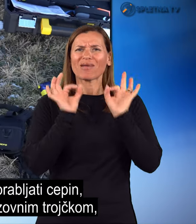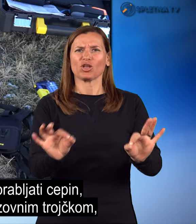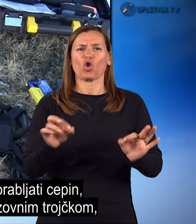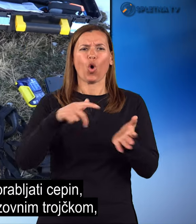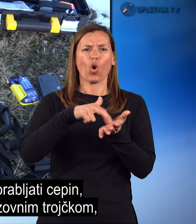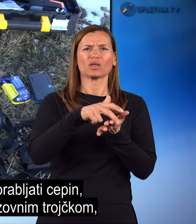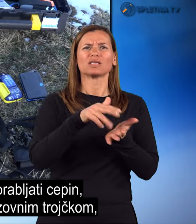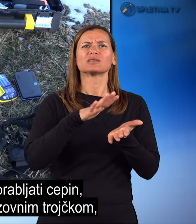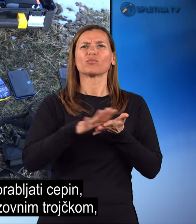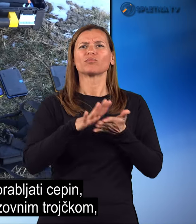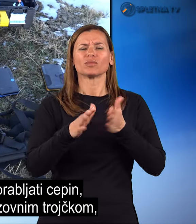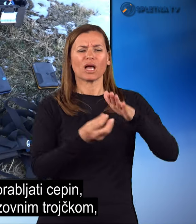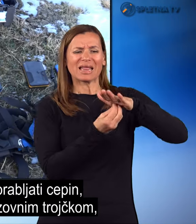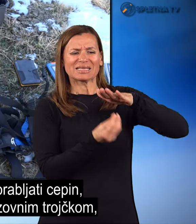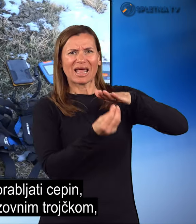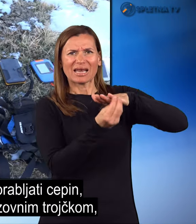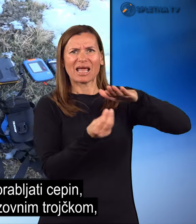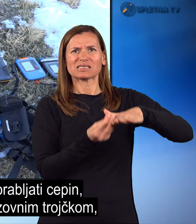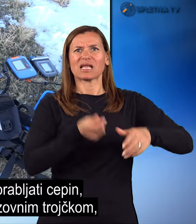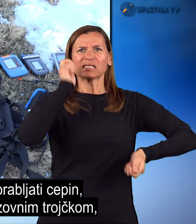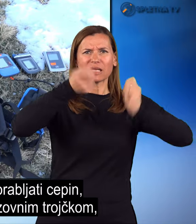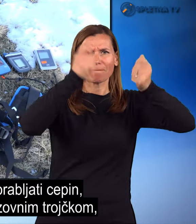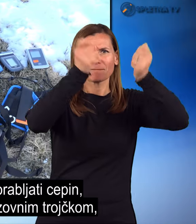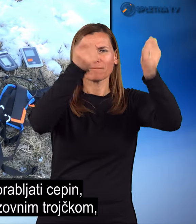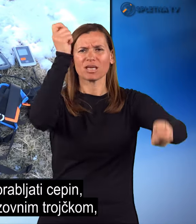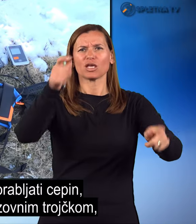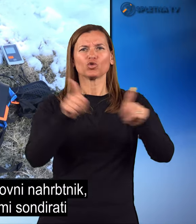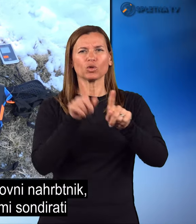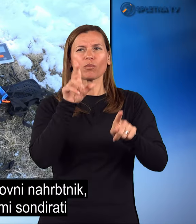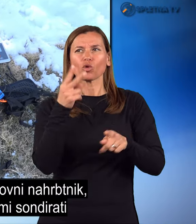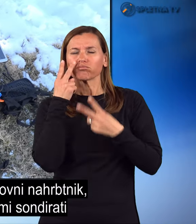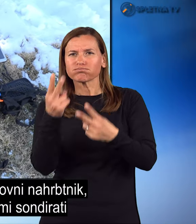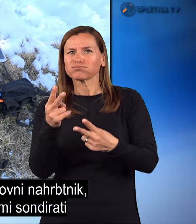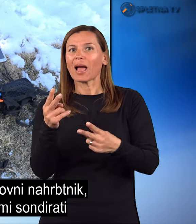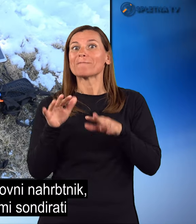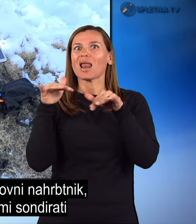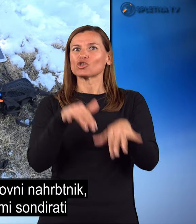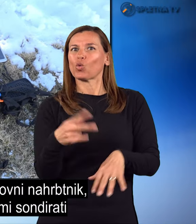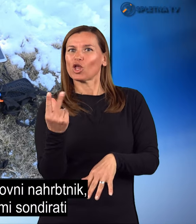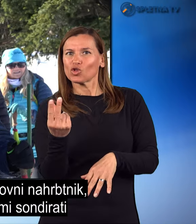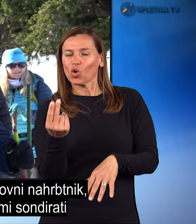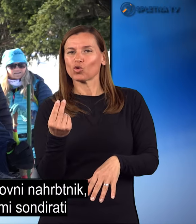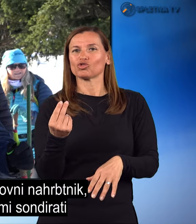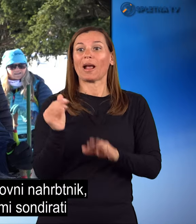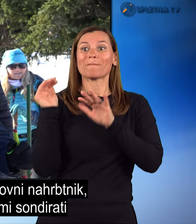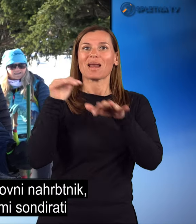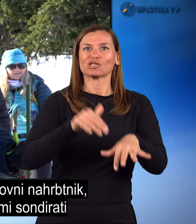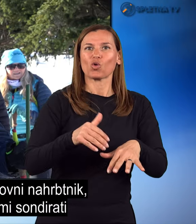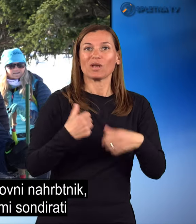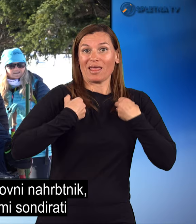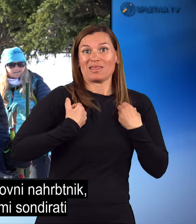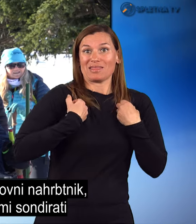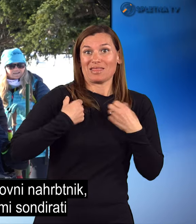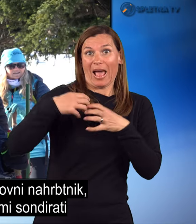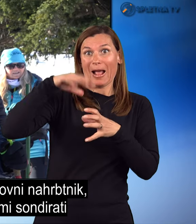deres, uporabljati cepin, seznanili se bojo s plazovnim trojčkom, pogledali si bojo plazovni nahrbtnik,